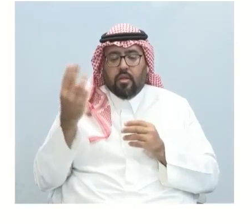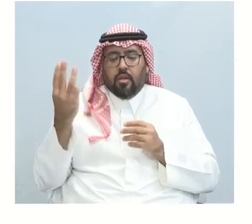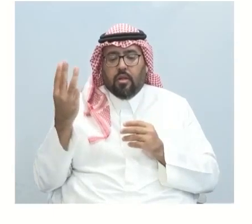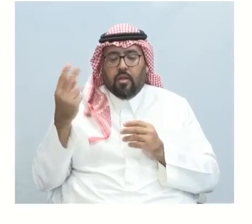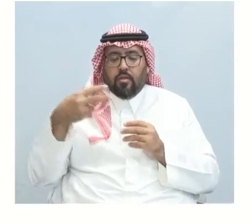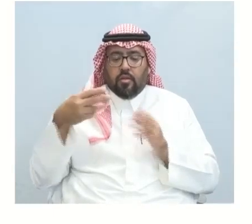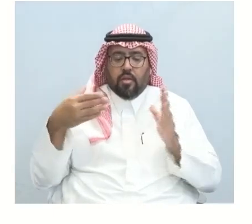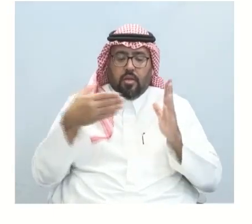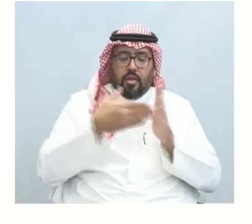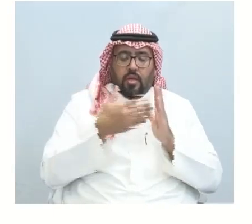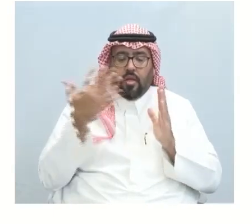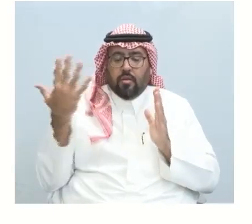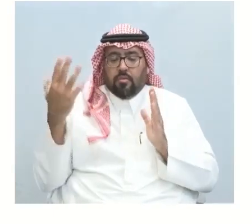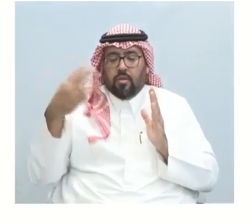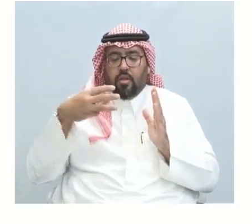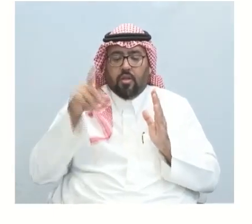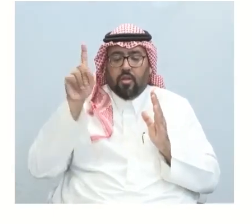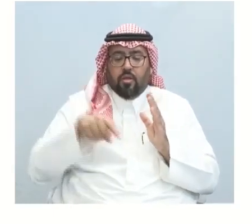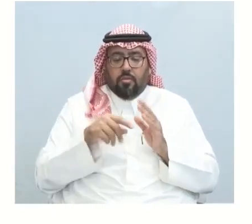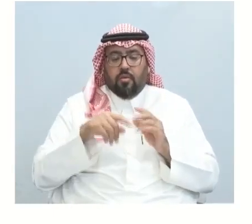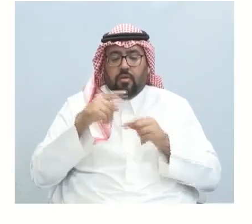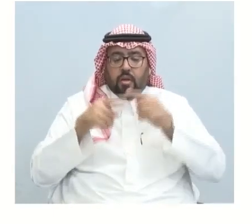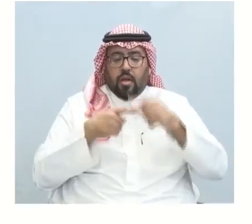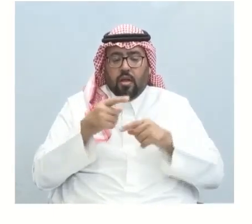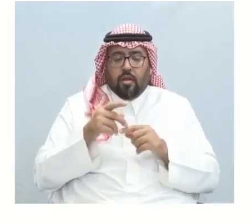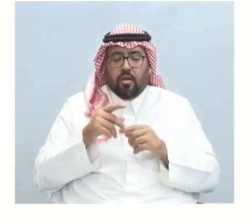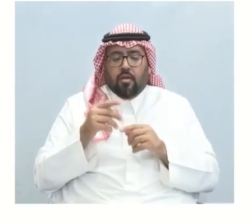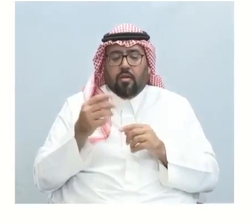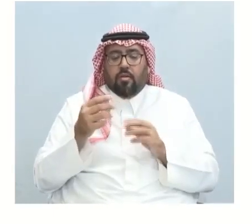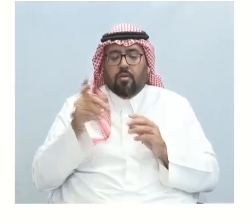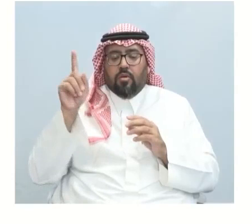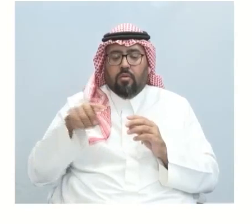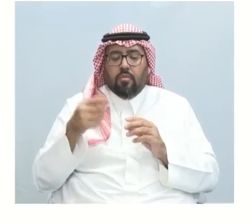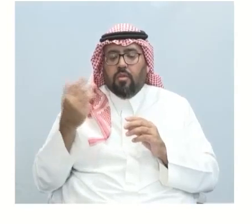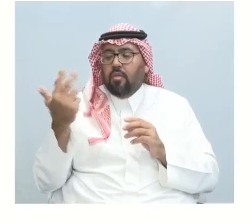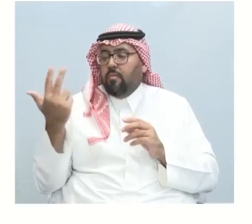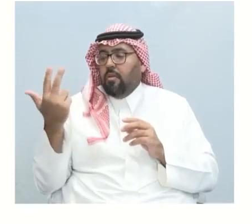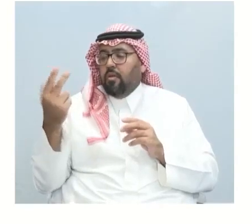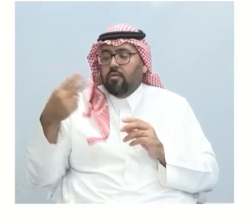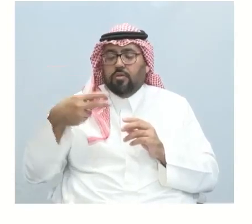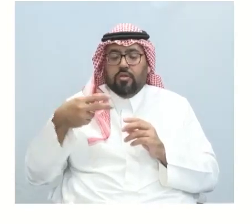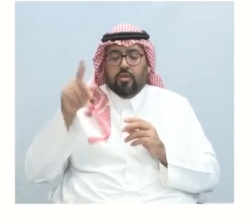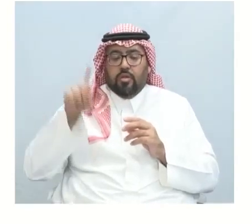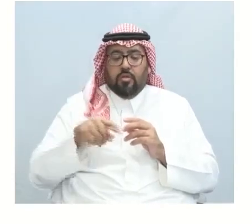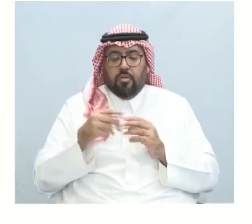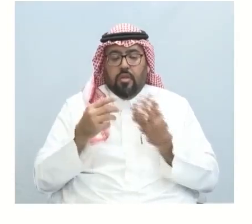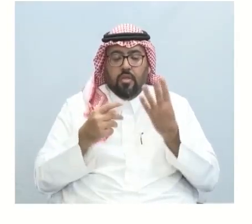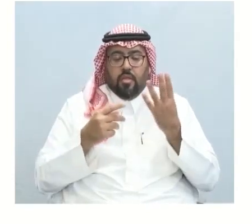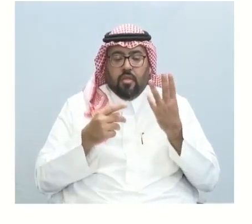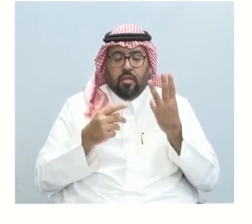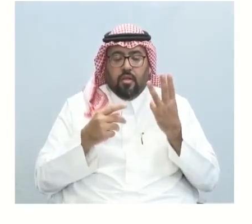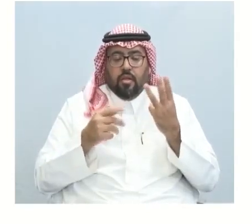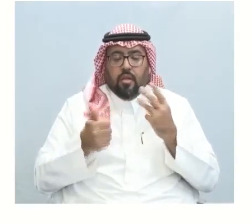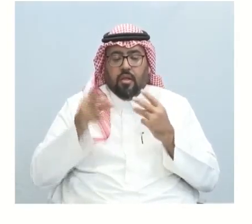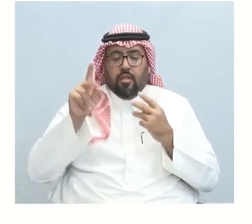23 الى 35 يوم وفي الغالب مدتها 28 يوم وتمر بثلاثه مراحل او ثلاثه